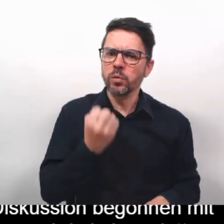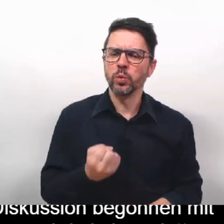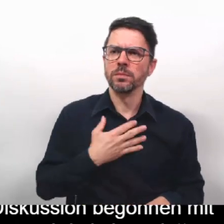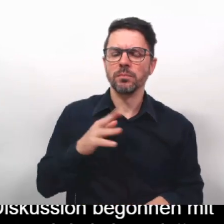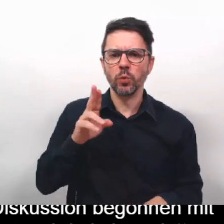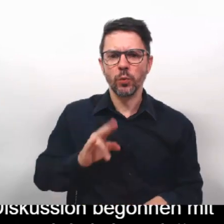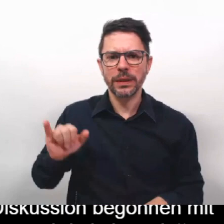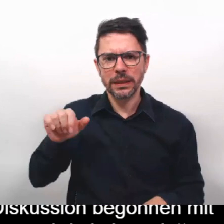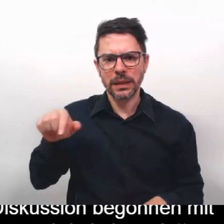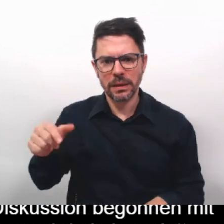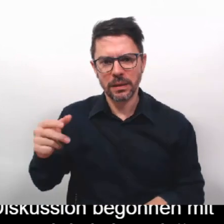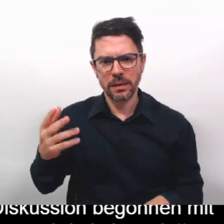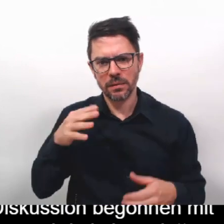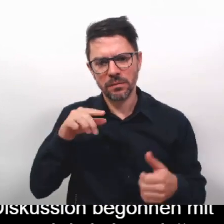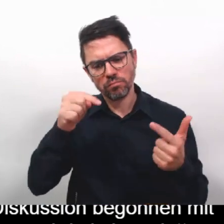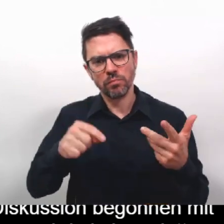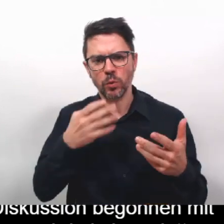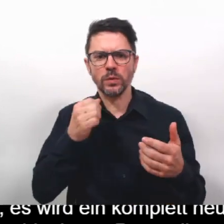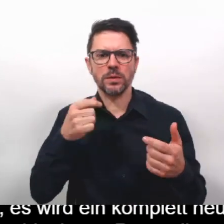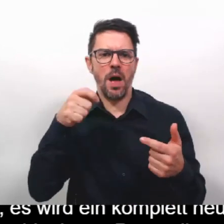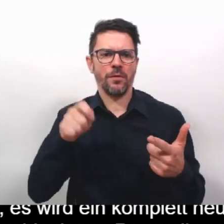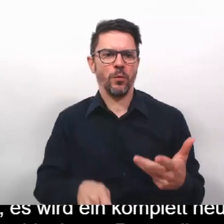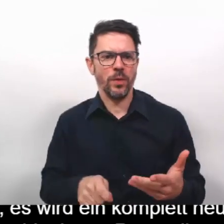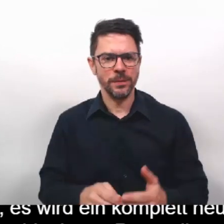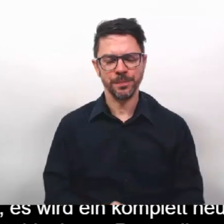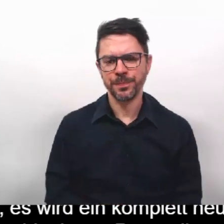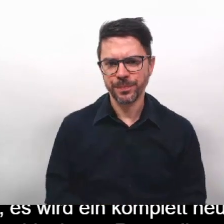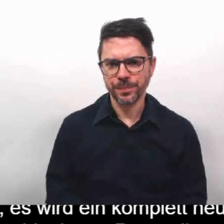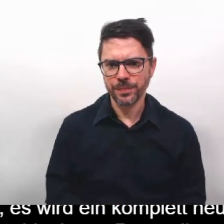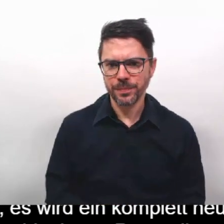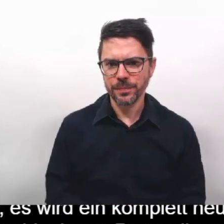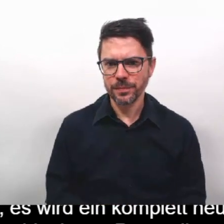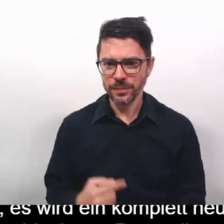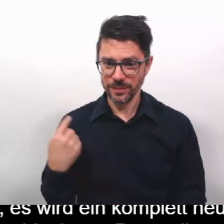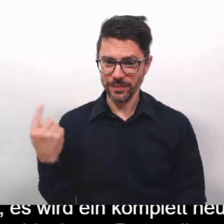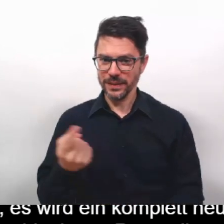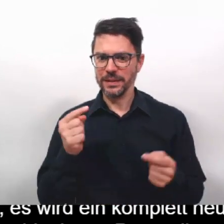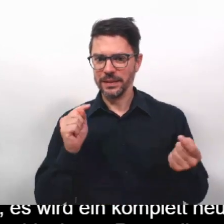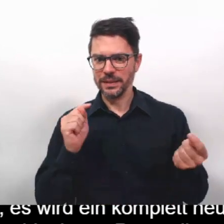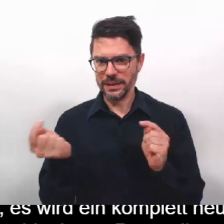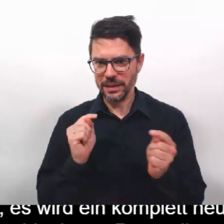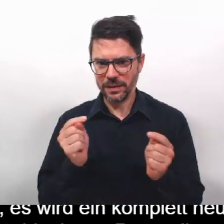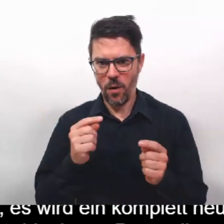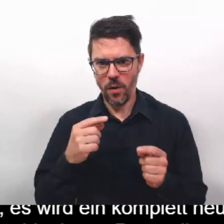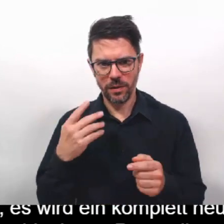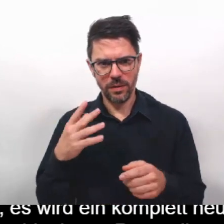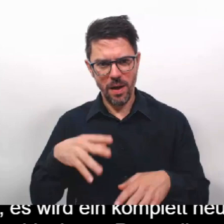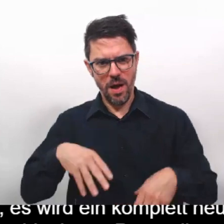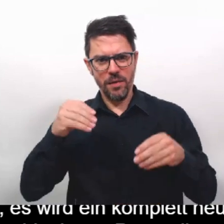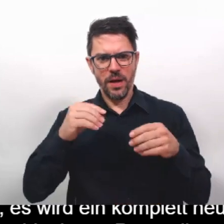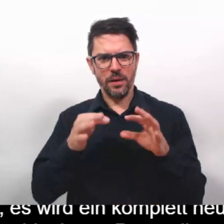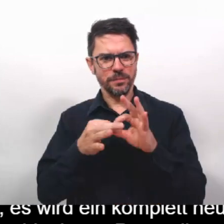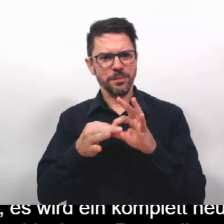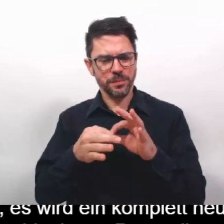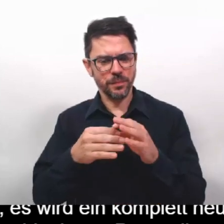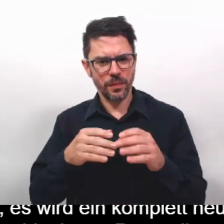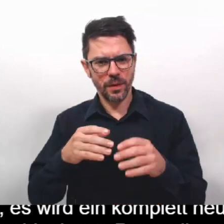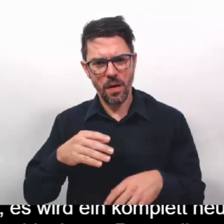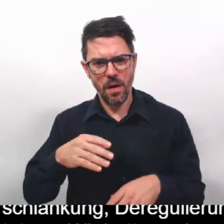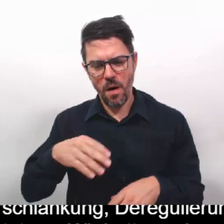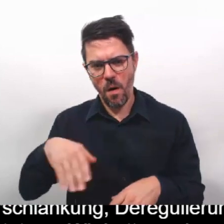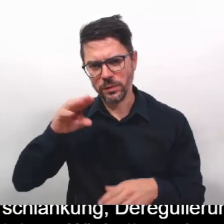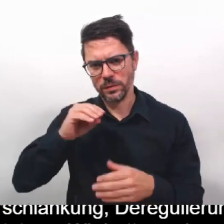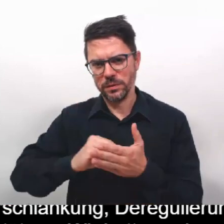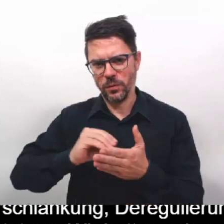Fortschritt, um Ökonomie. Wir werden aber auch die Ökologie ausdrücklich mitbetonen. Wir werden, Frau Reitz, die künstlerische